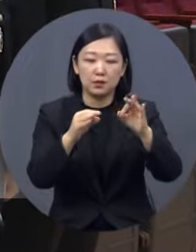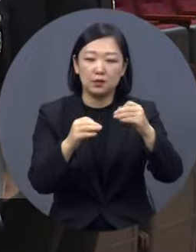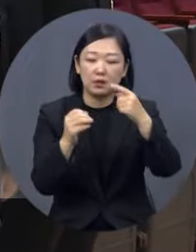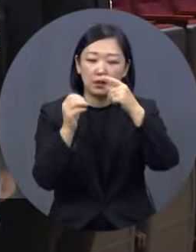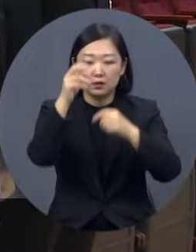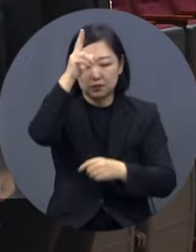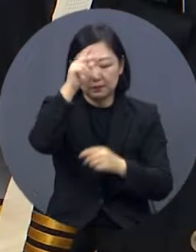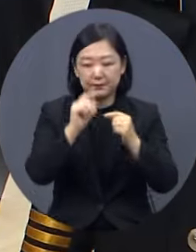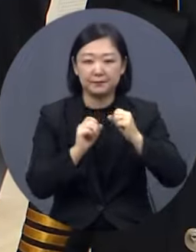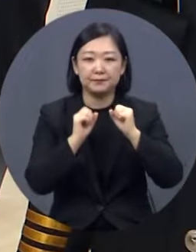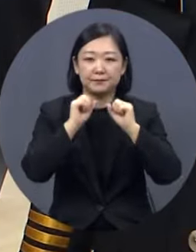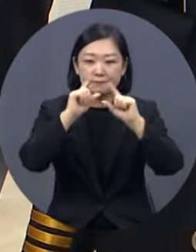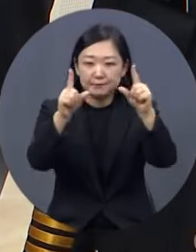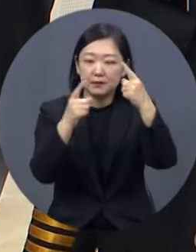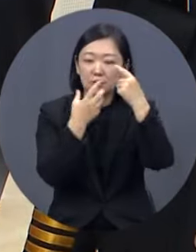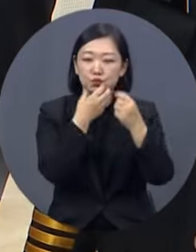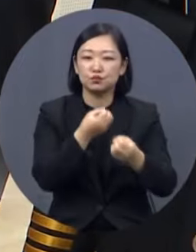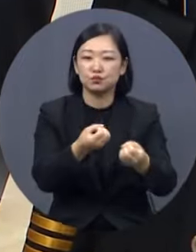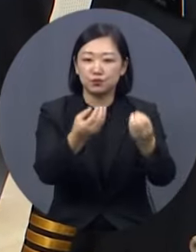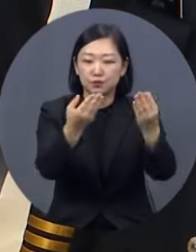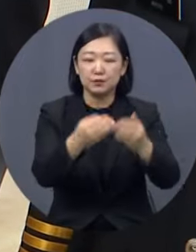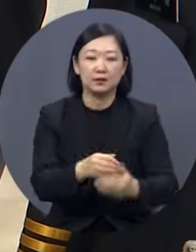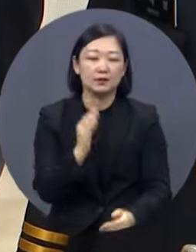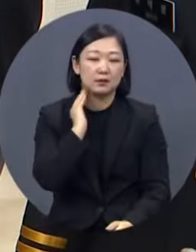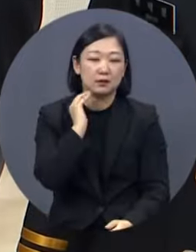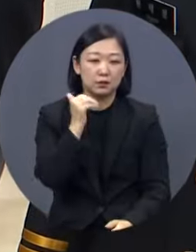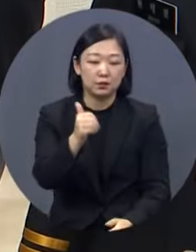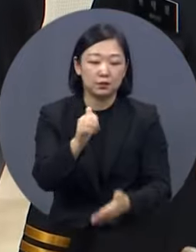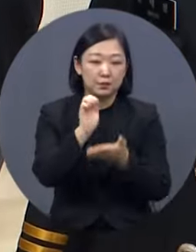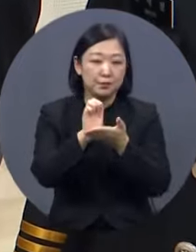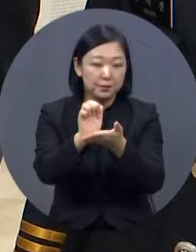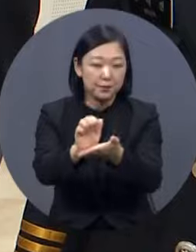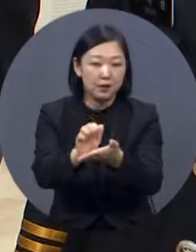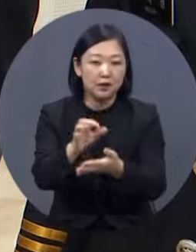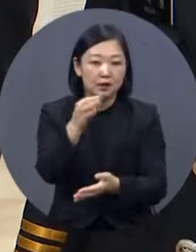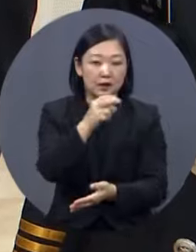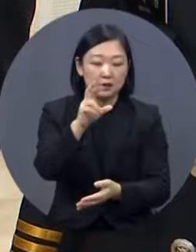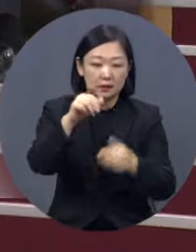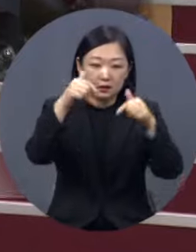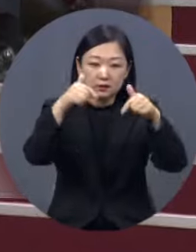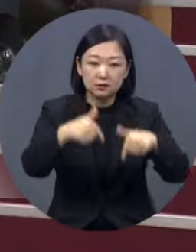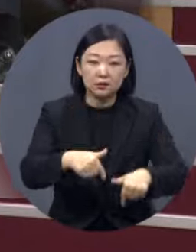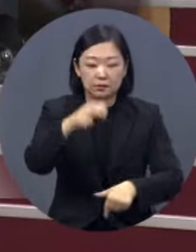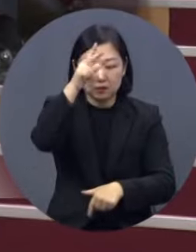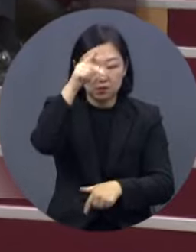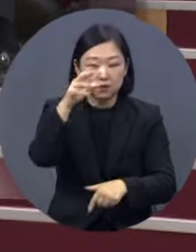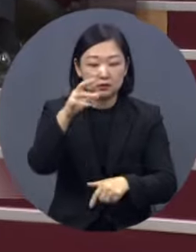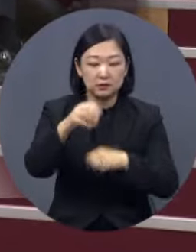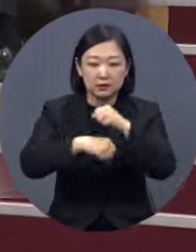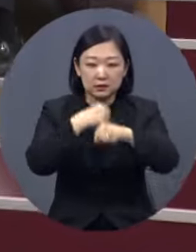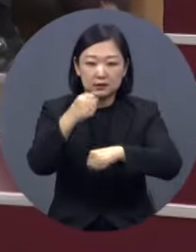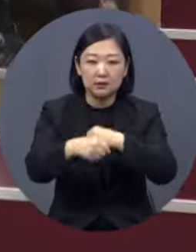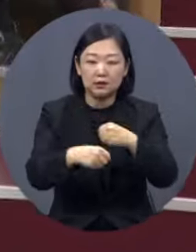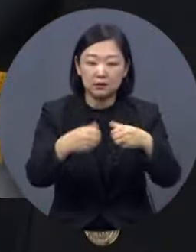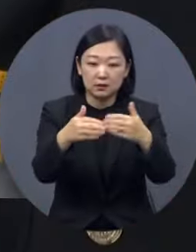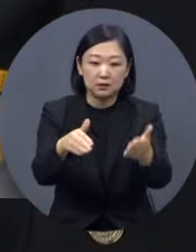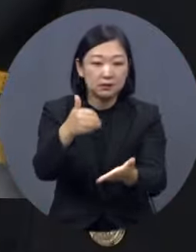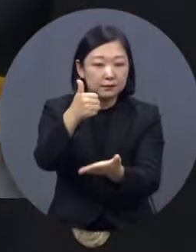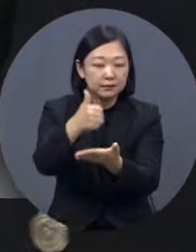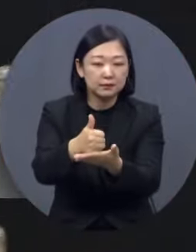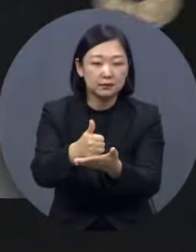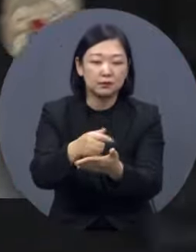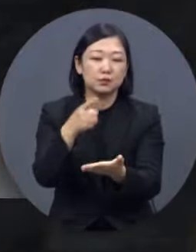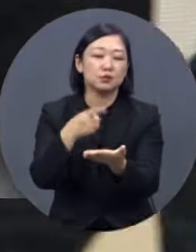또 오창한 동부경찰서장이 대통령 표창을 받고 양진영 서부경찰서 자율방범연합대장이